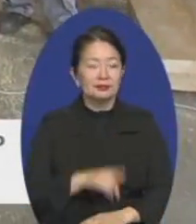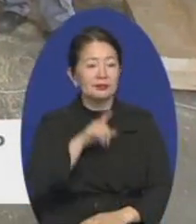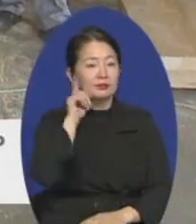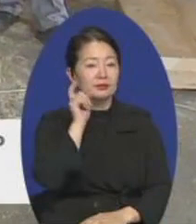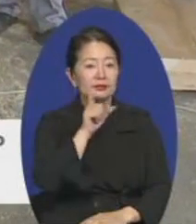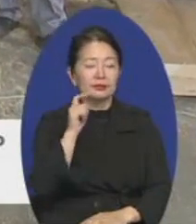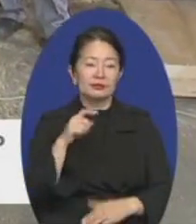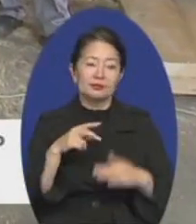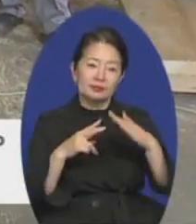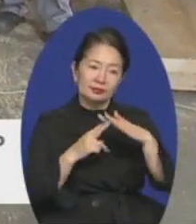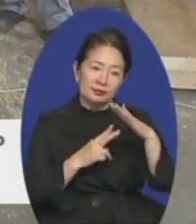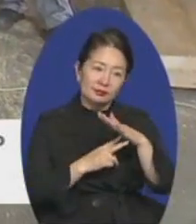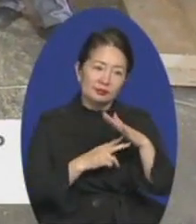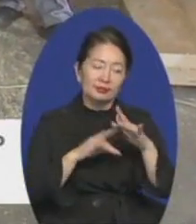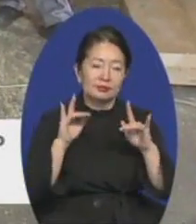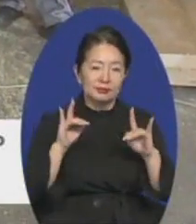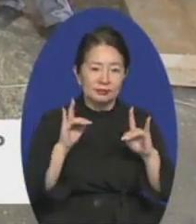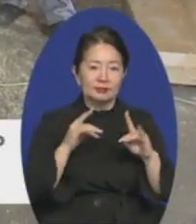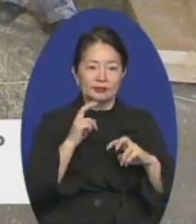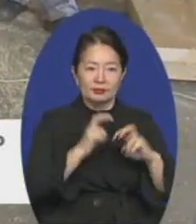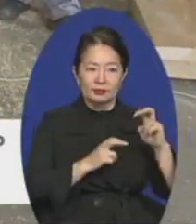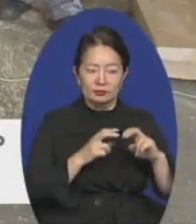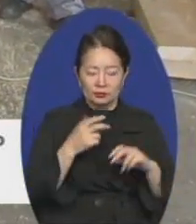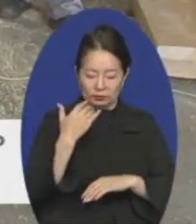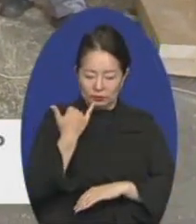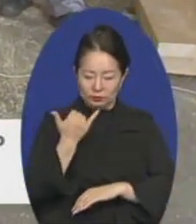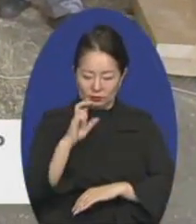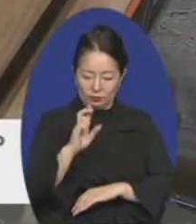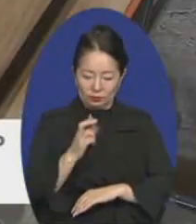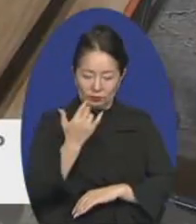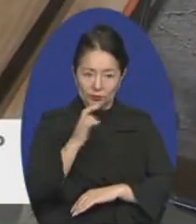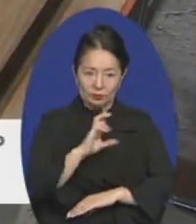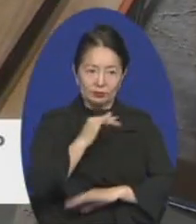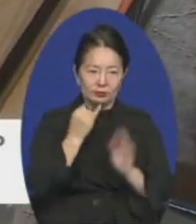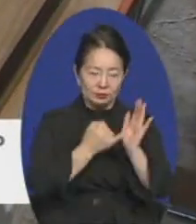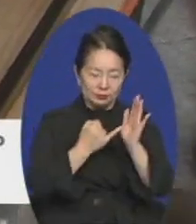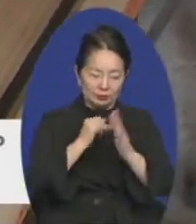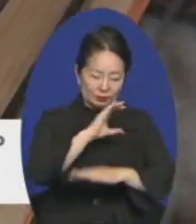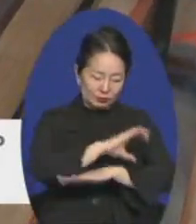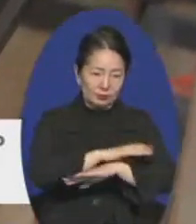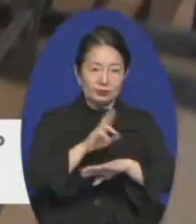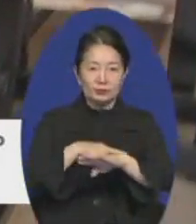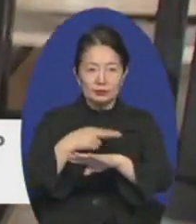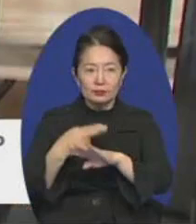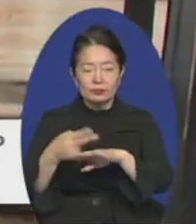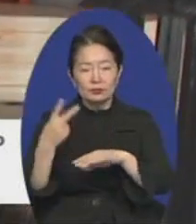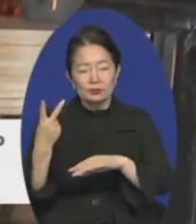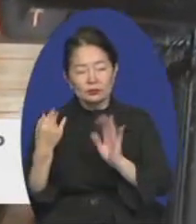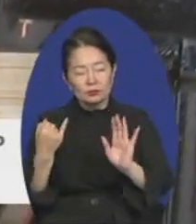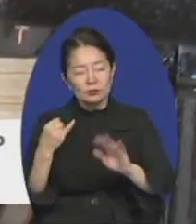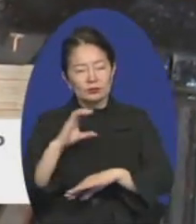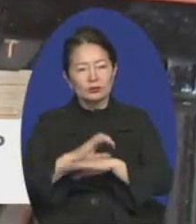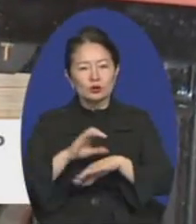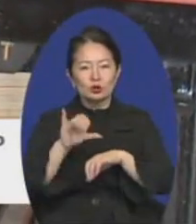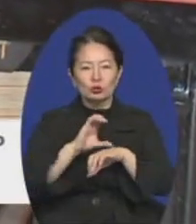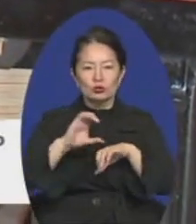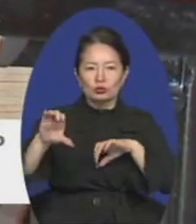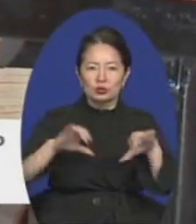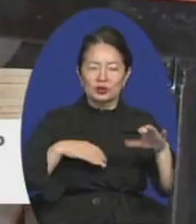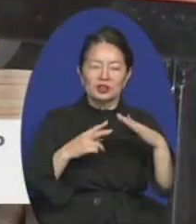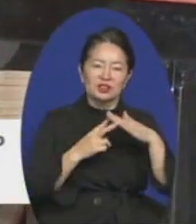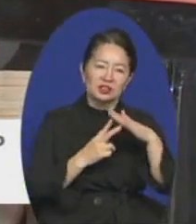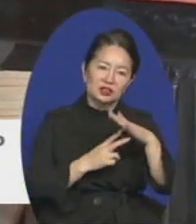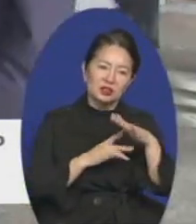Энэ залуус ширээ сандал үйлдвэрлэдэг одоогоор Улаанбаатарын 66 сургууль, Дархан хотын 6 сургууль, Сум орон нутгийн 5 сургуульд сандал